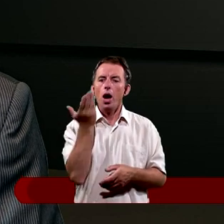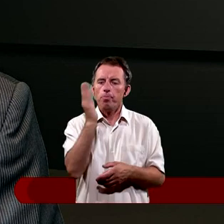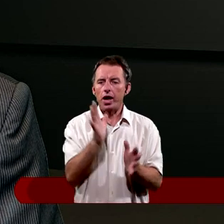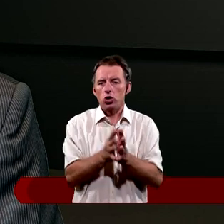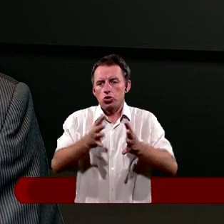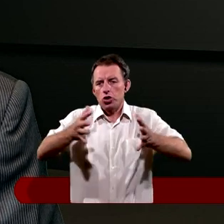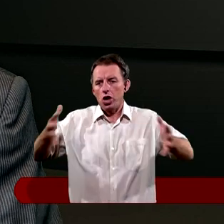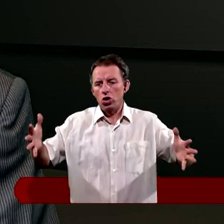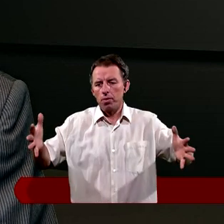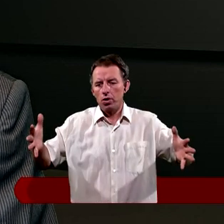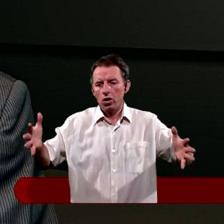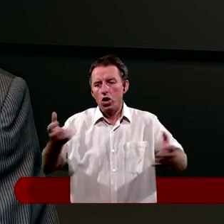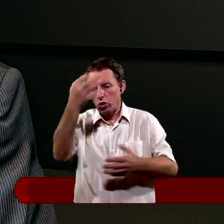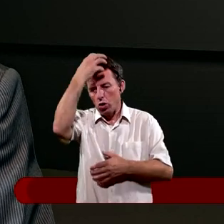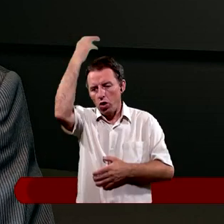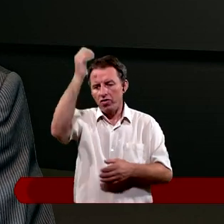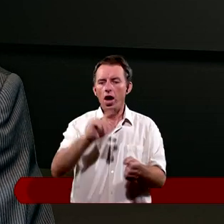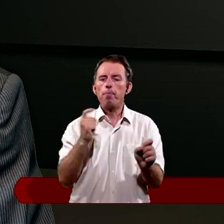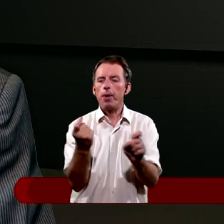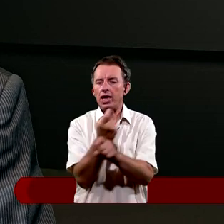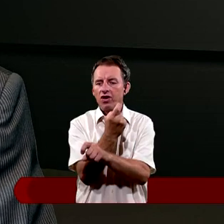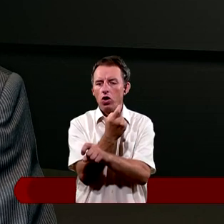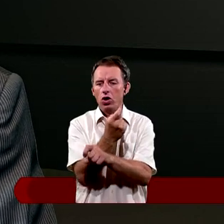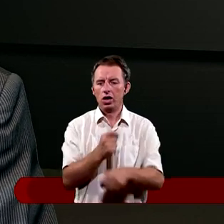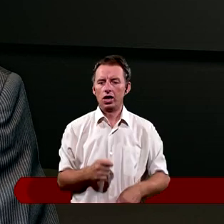bardzo szerokim. Królestwo, państwo,